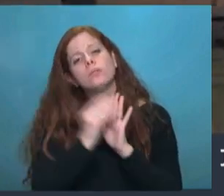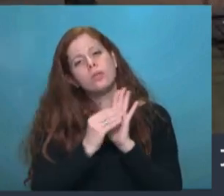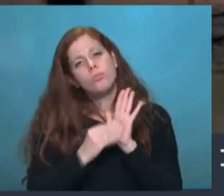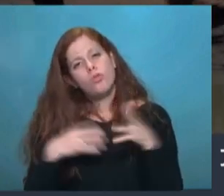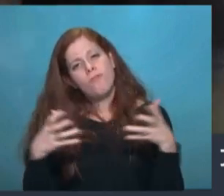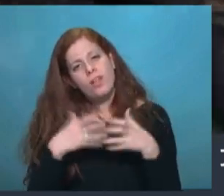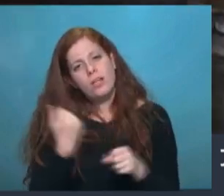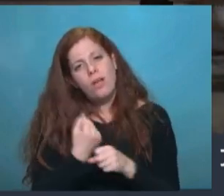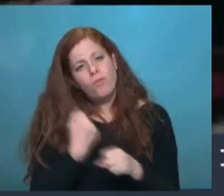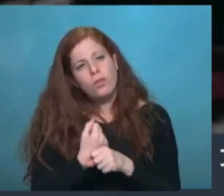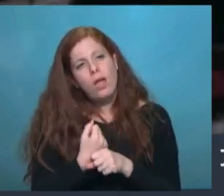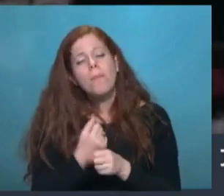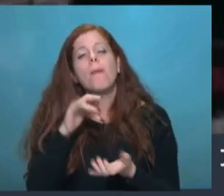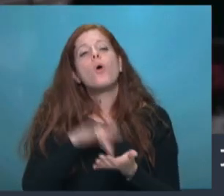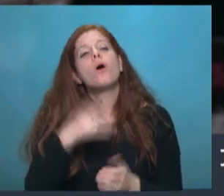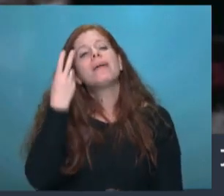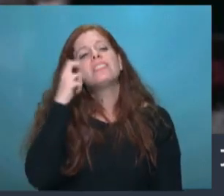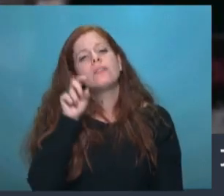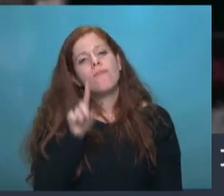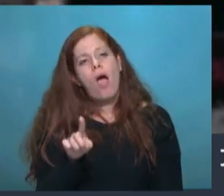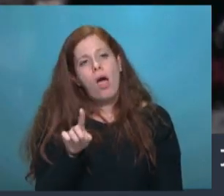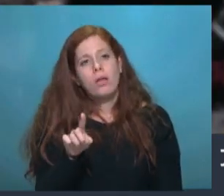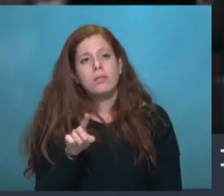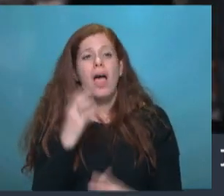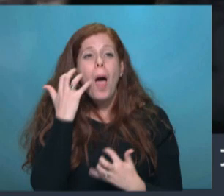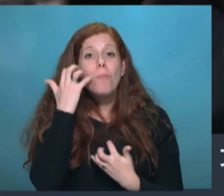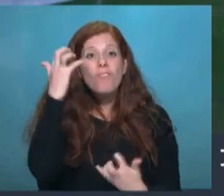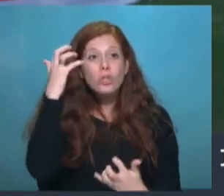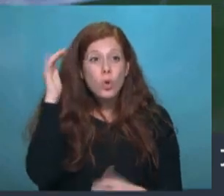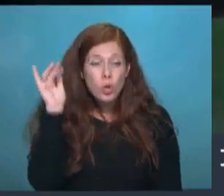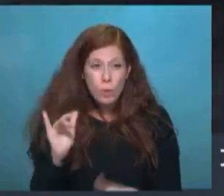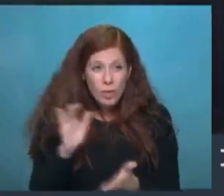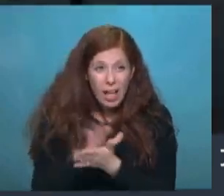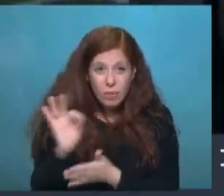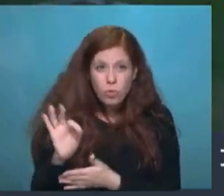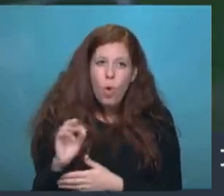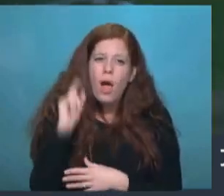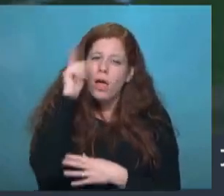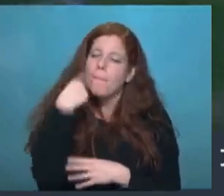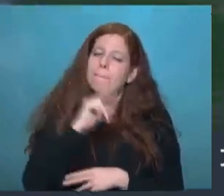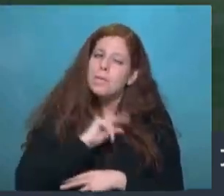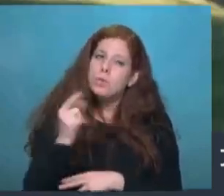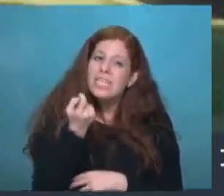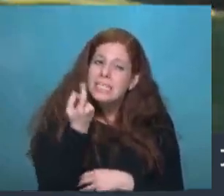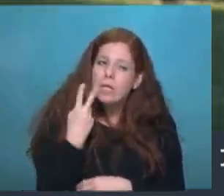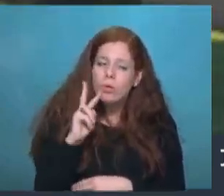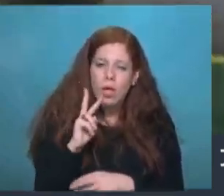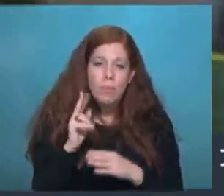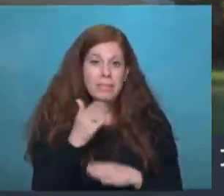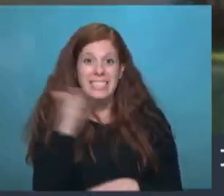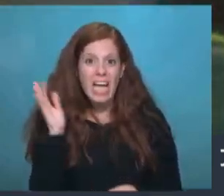שם, במקום ה-21. הפרופסור, שבניגוד לחבריו, היה מזוהה קצת יותר מדי עם המזרחיות